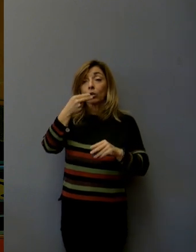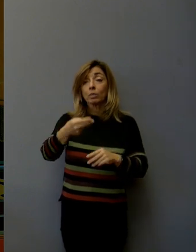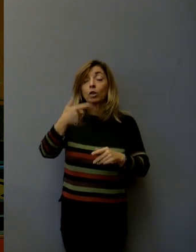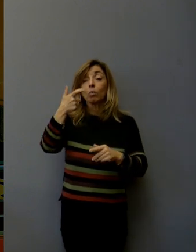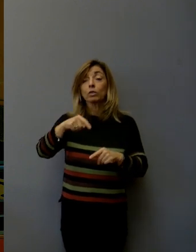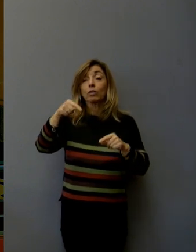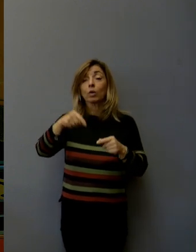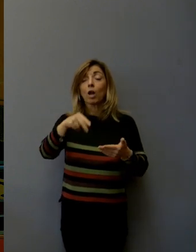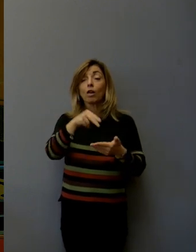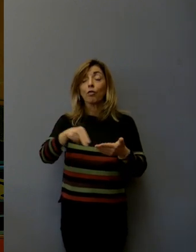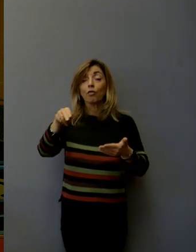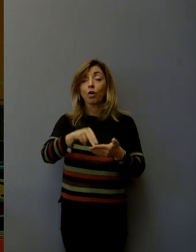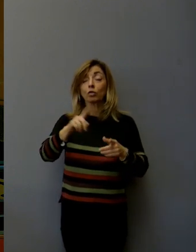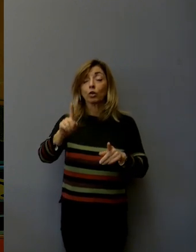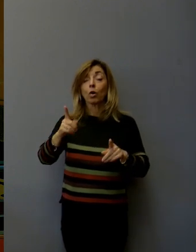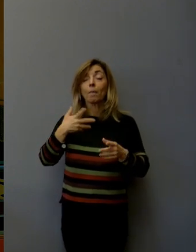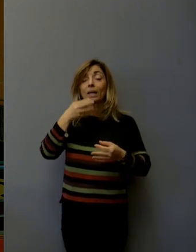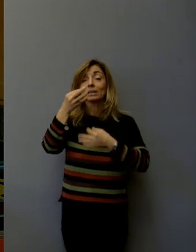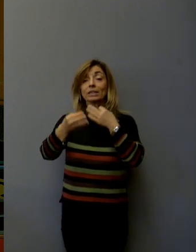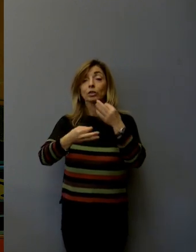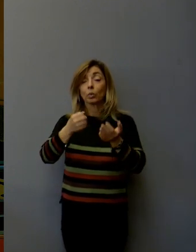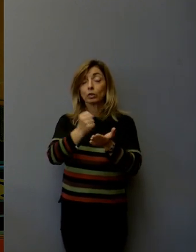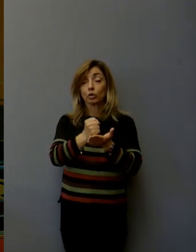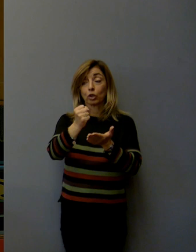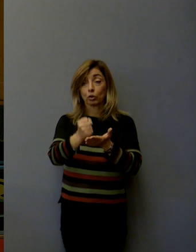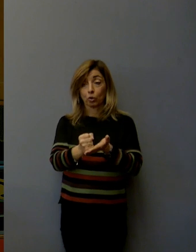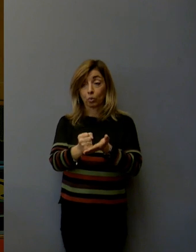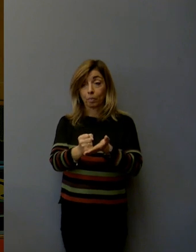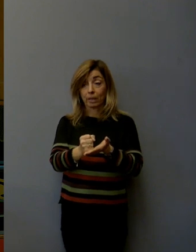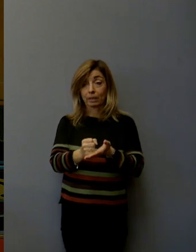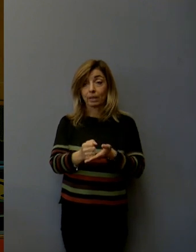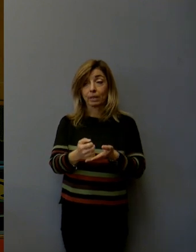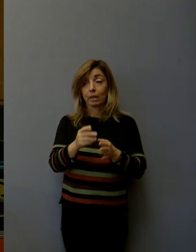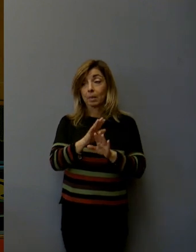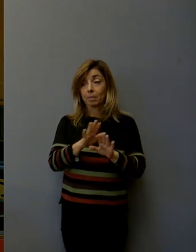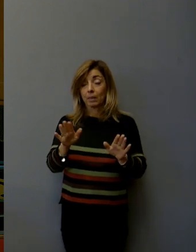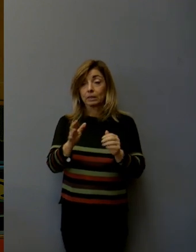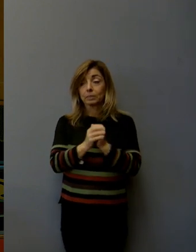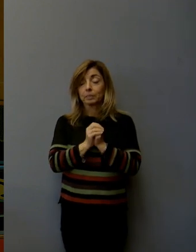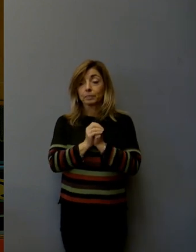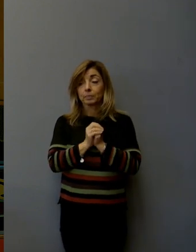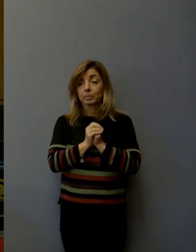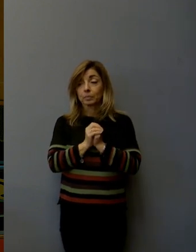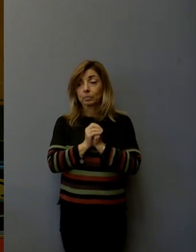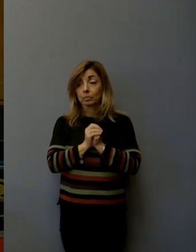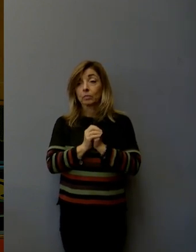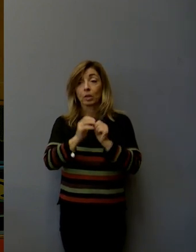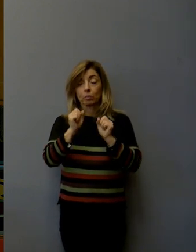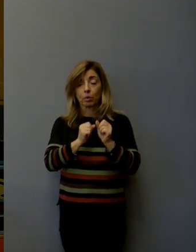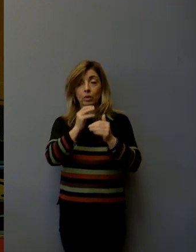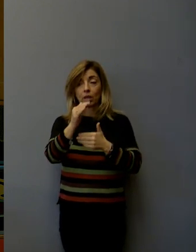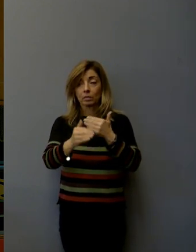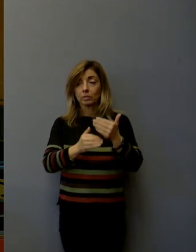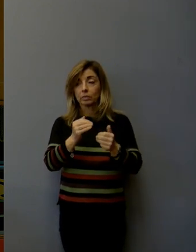illustrazione del documento con gli ordini del giorno adeguati punto fine del discorso per cui cioè possiamo andare avanti